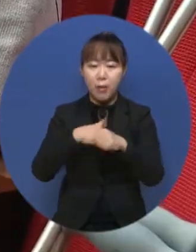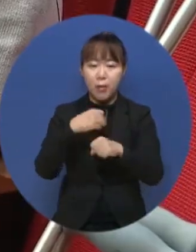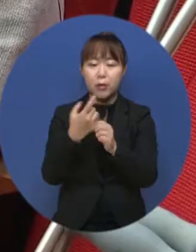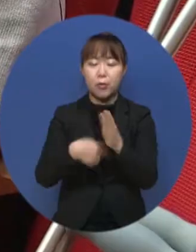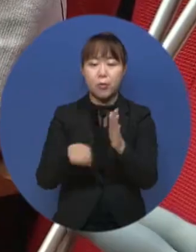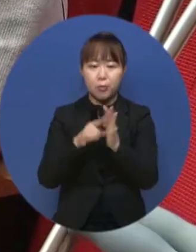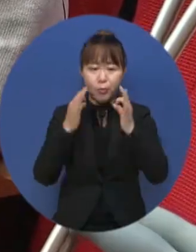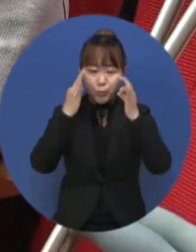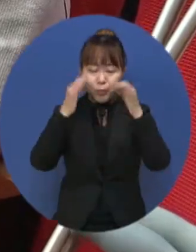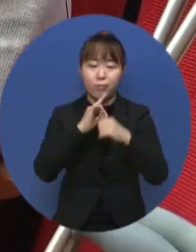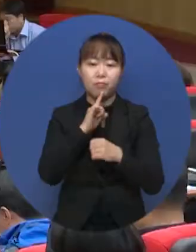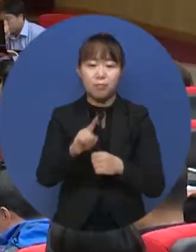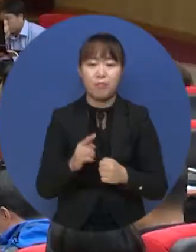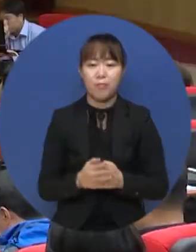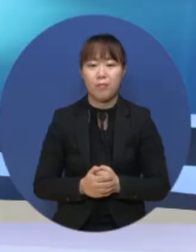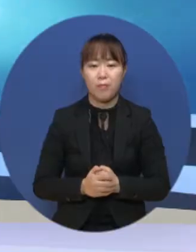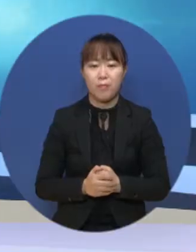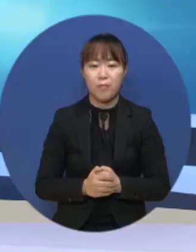밝혔습니다.